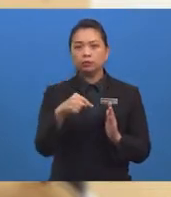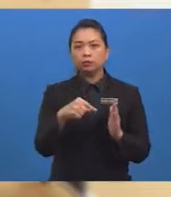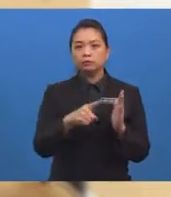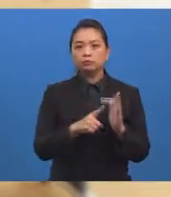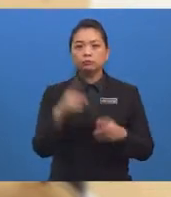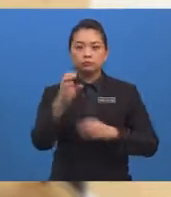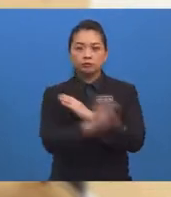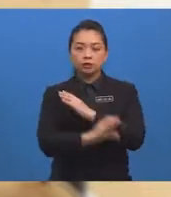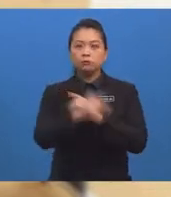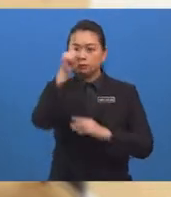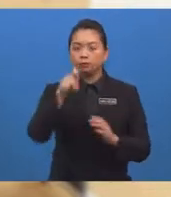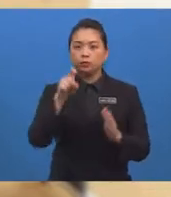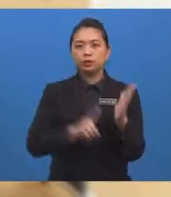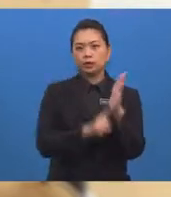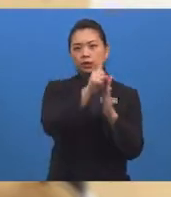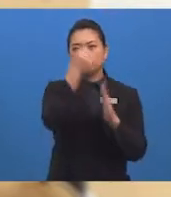mengatasi masalah ini.